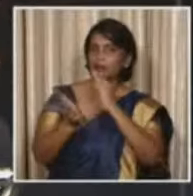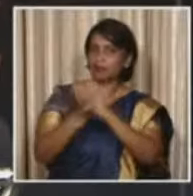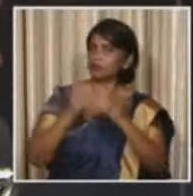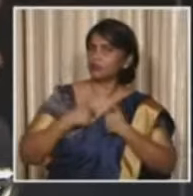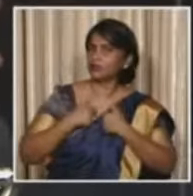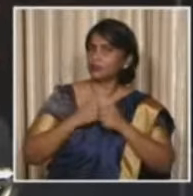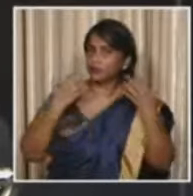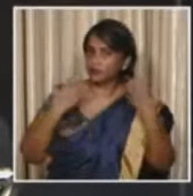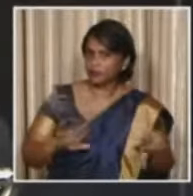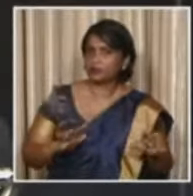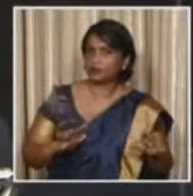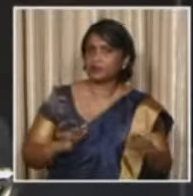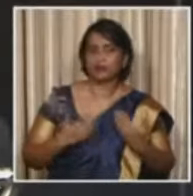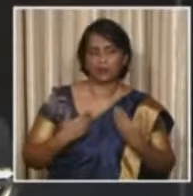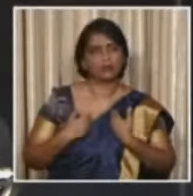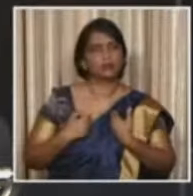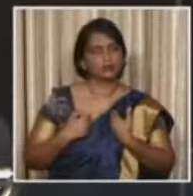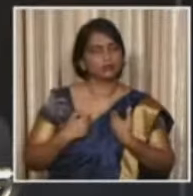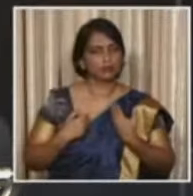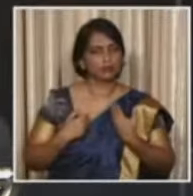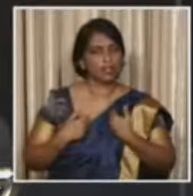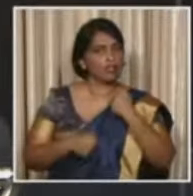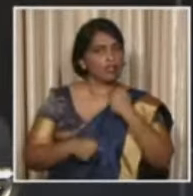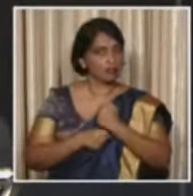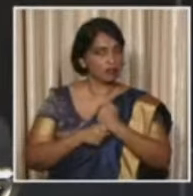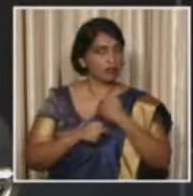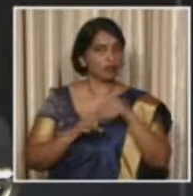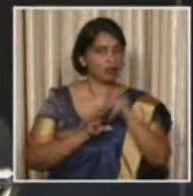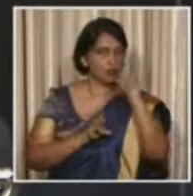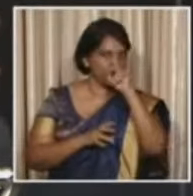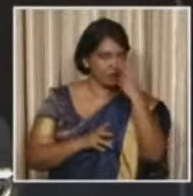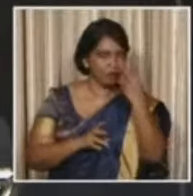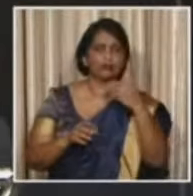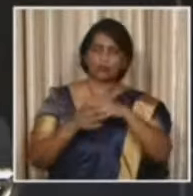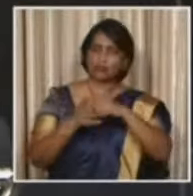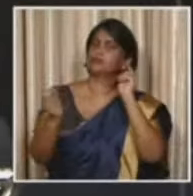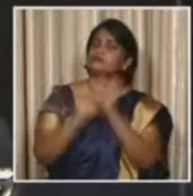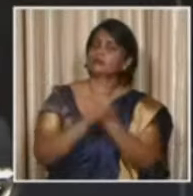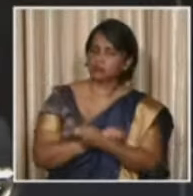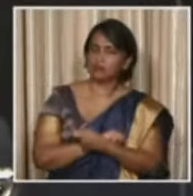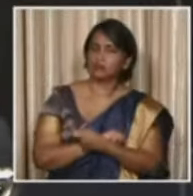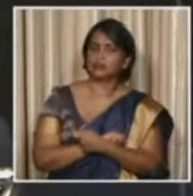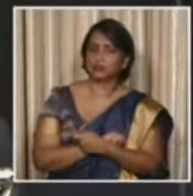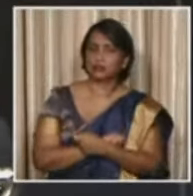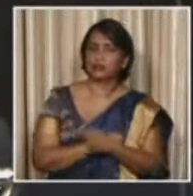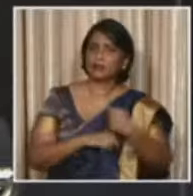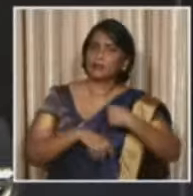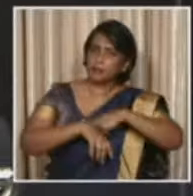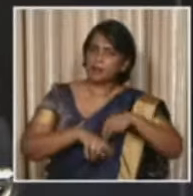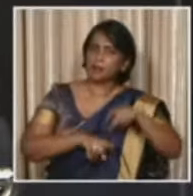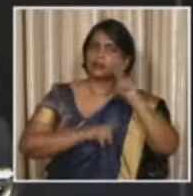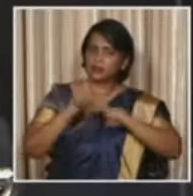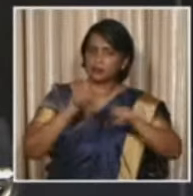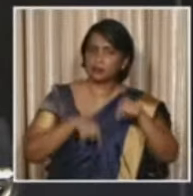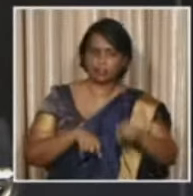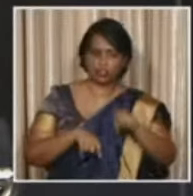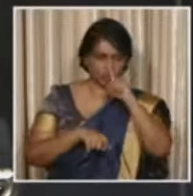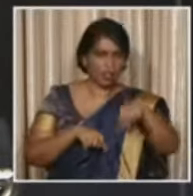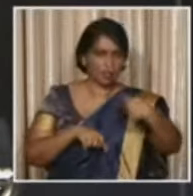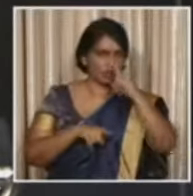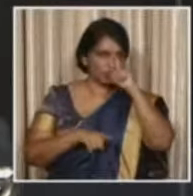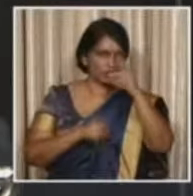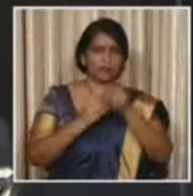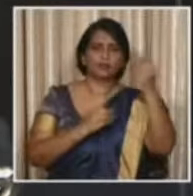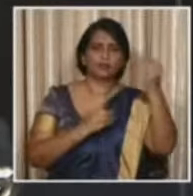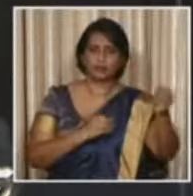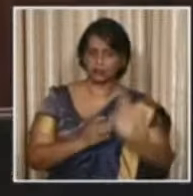කරා. හරි, ඒක තමයි අපි කියන්නේ. අපේ ආණ්ඩුව ආවම තව මාස දෙකකින් අපි මේක වෙනස් කරනවා. ඒ කට්ටියට අපි පැය ගානක සාකච්ඡාවක් මේ සතිය එන සතිය දීලා